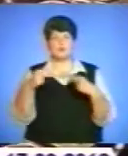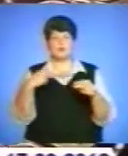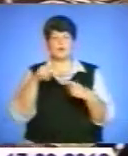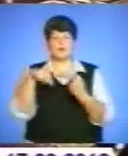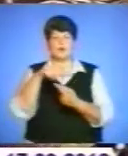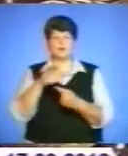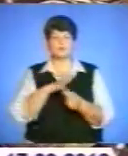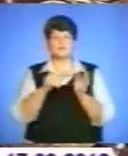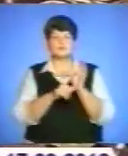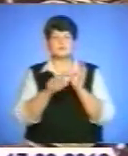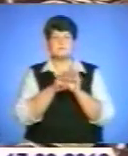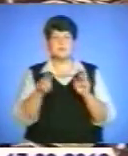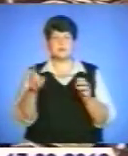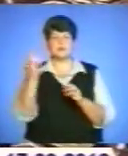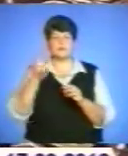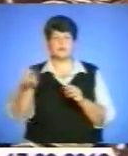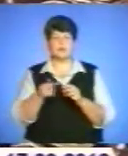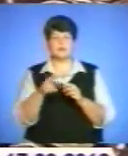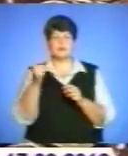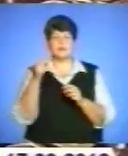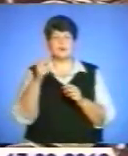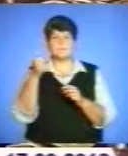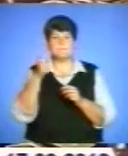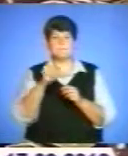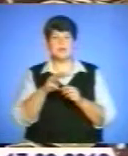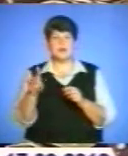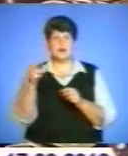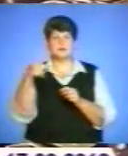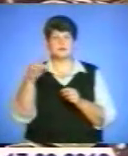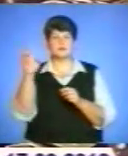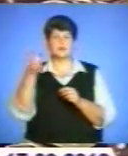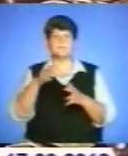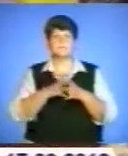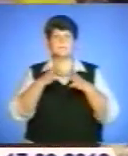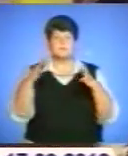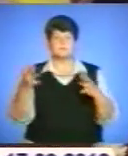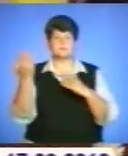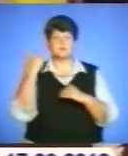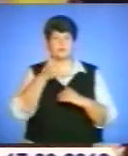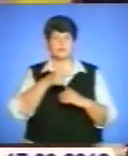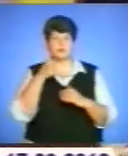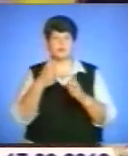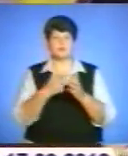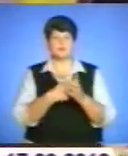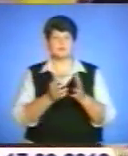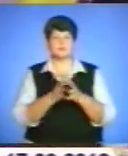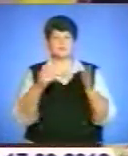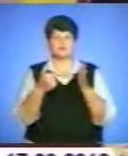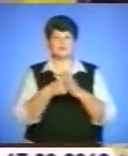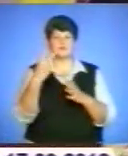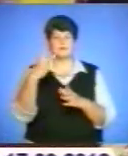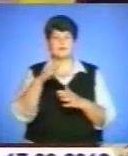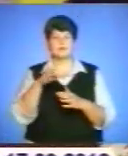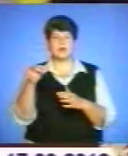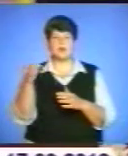доларів, що на 1,5 мільярда більше, ніж торік. Цю цифру планують збільшити до 10, а згодом і до 20 мільярдів. Щоб привабити іноземних інвесторів,